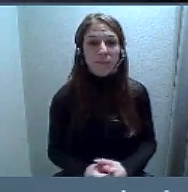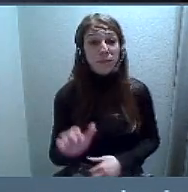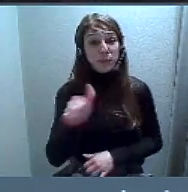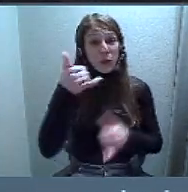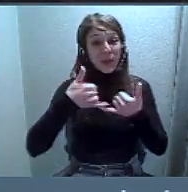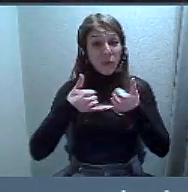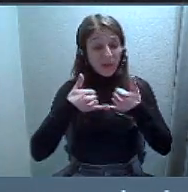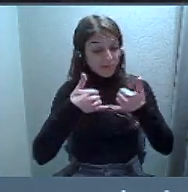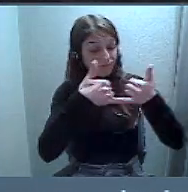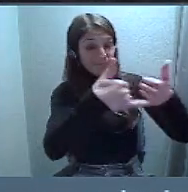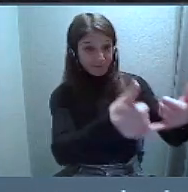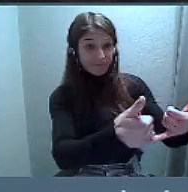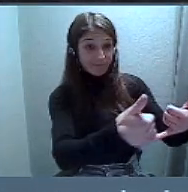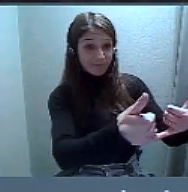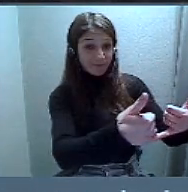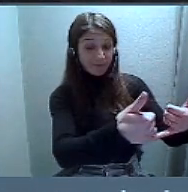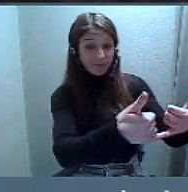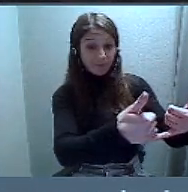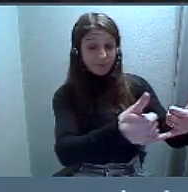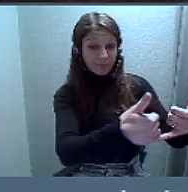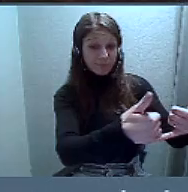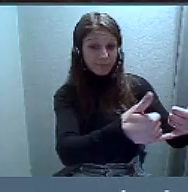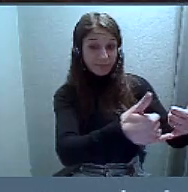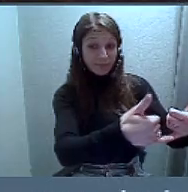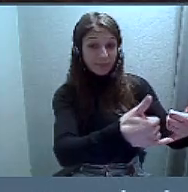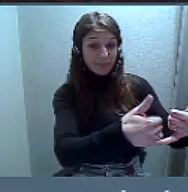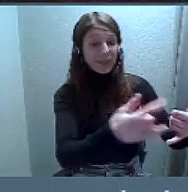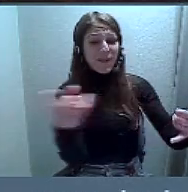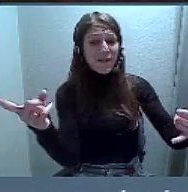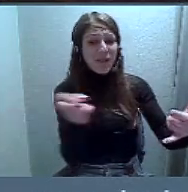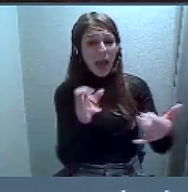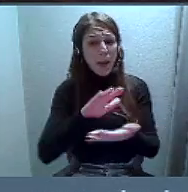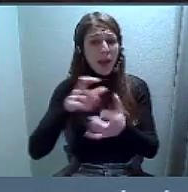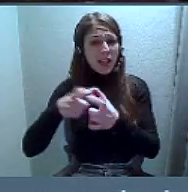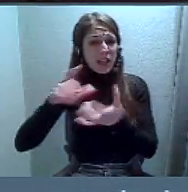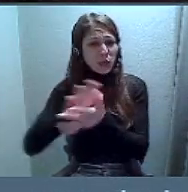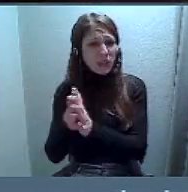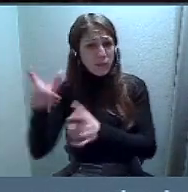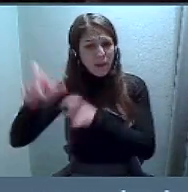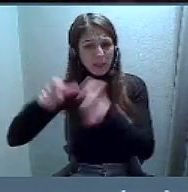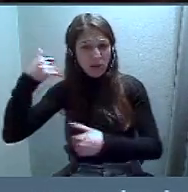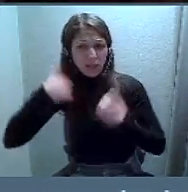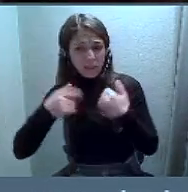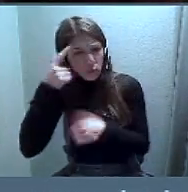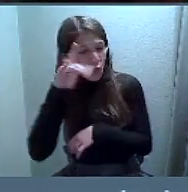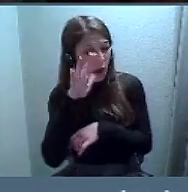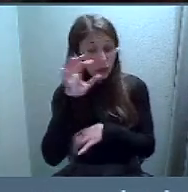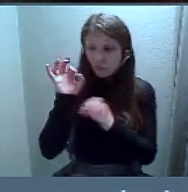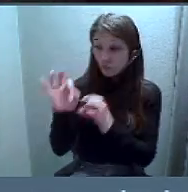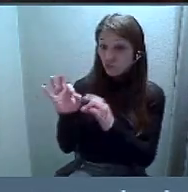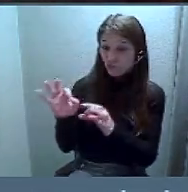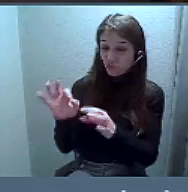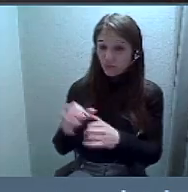vous est remis d'association de personnes handicapées, je crois. Absolument. Absolument. Et je